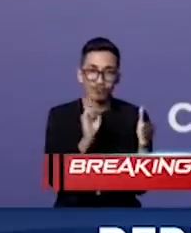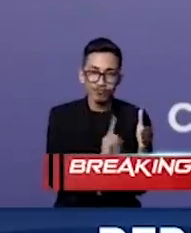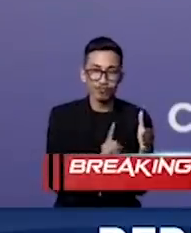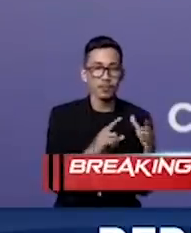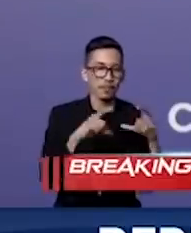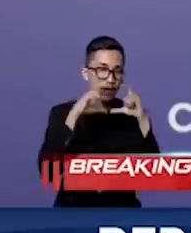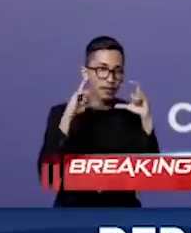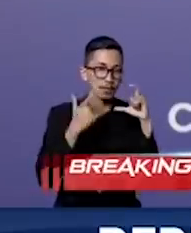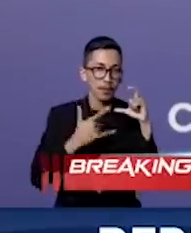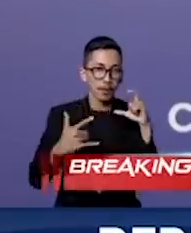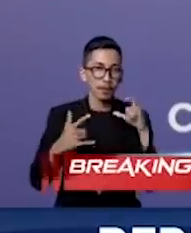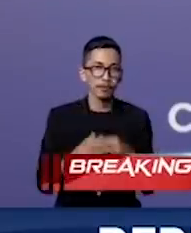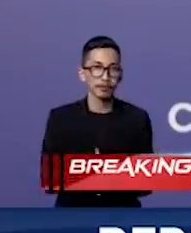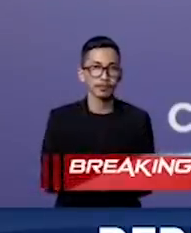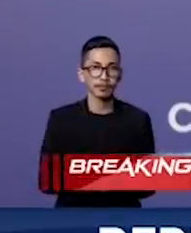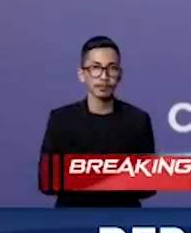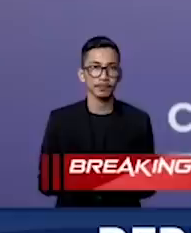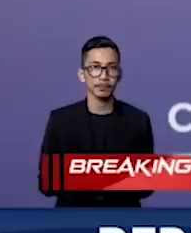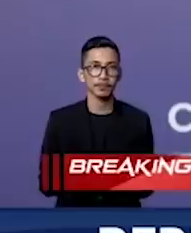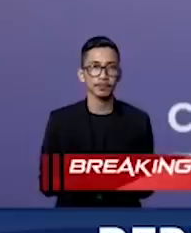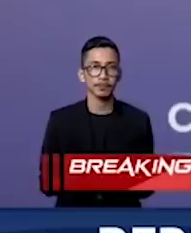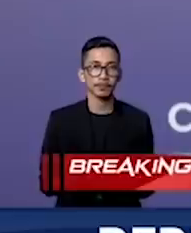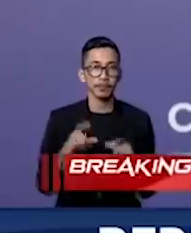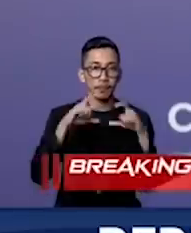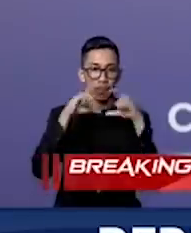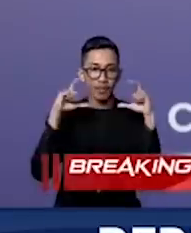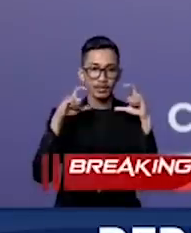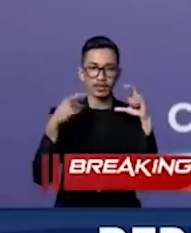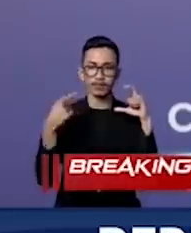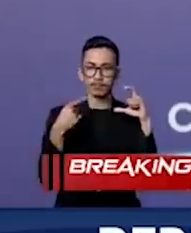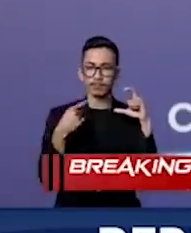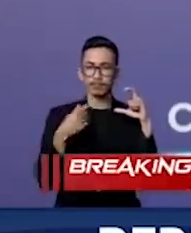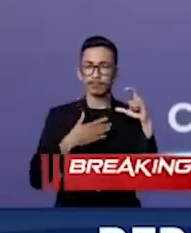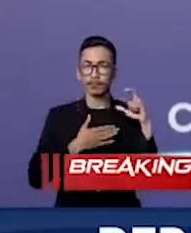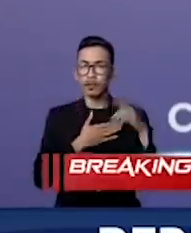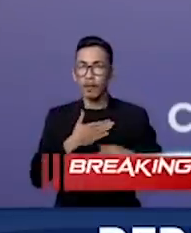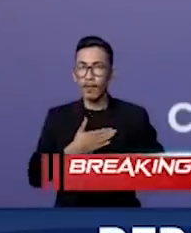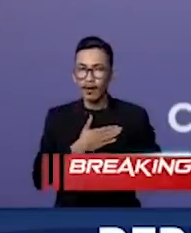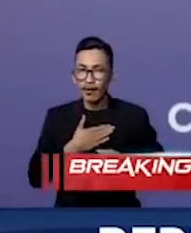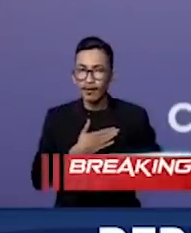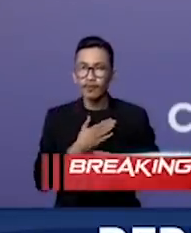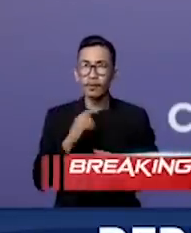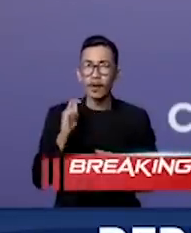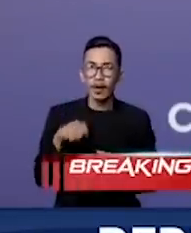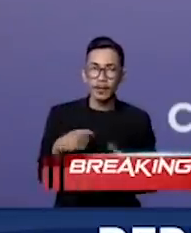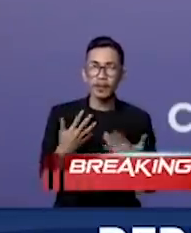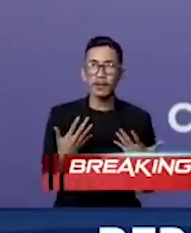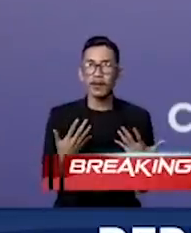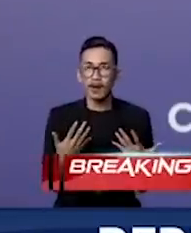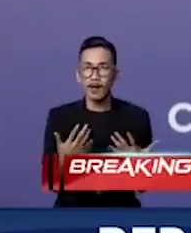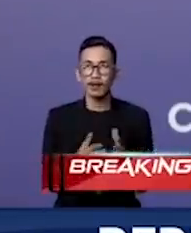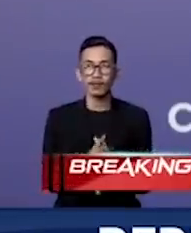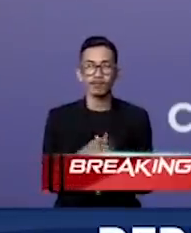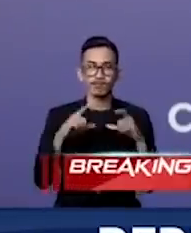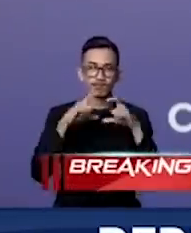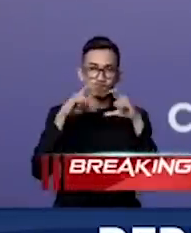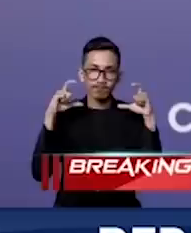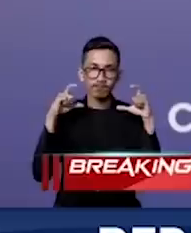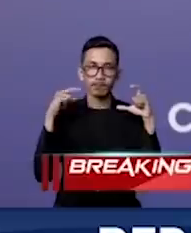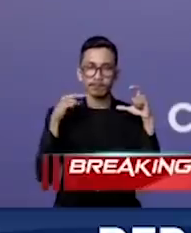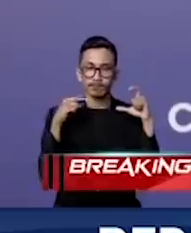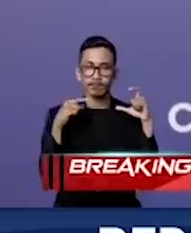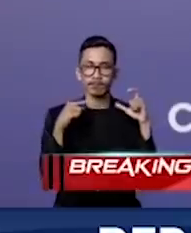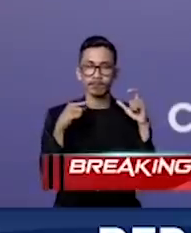baik pilih masker yang nyaman untuk kita gunakan yang masih memiliki rongga